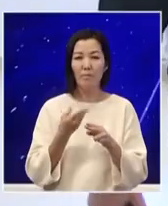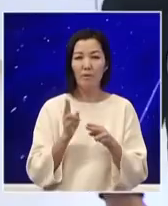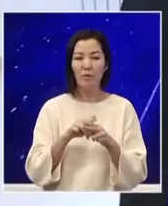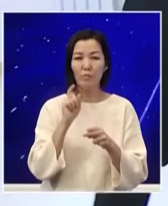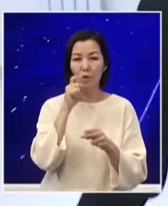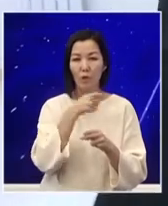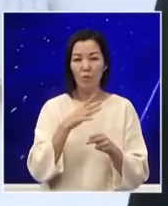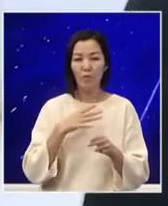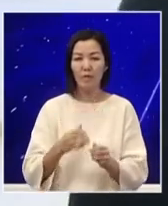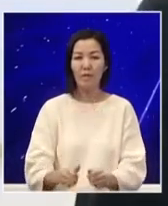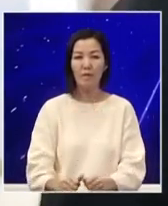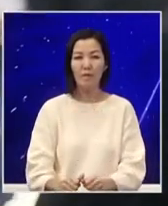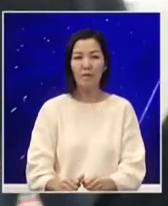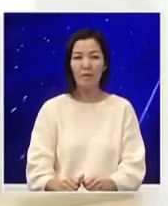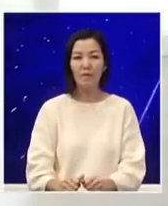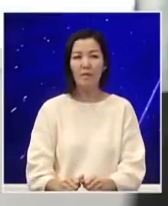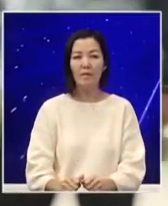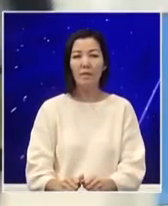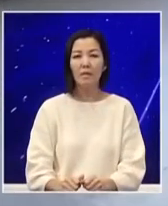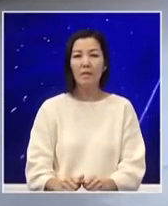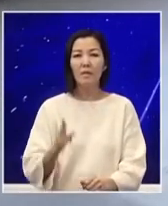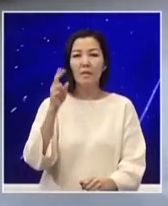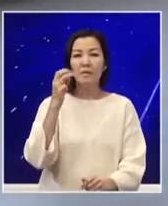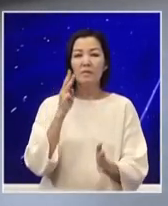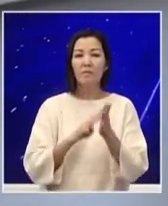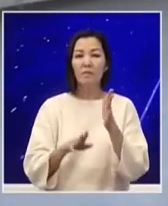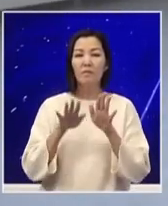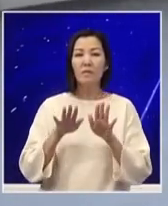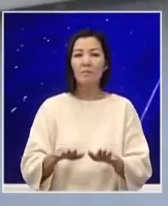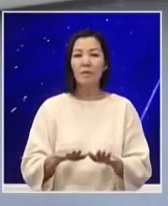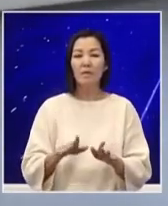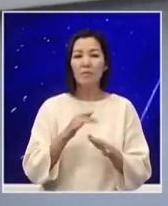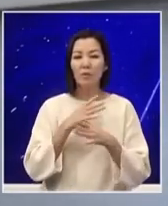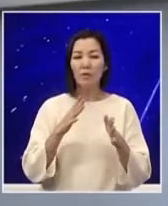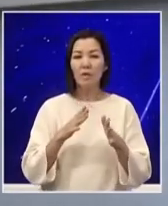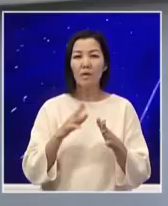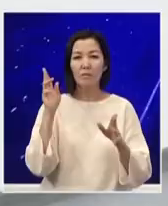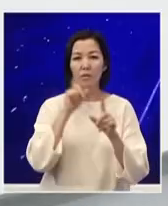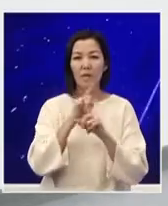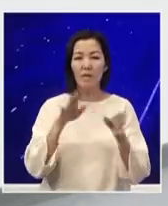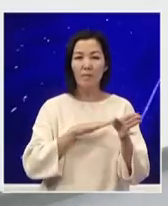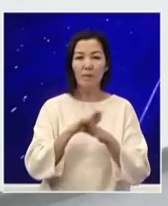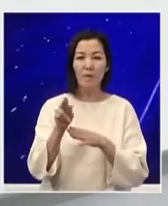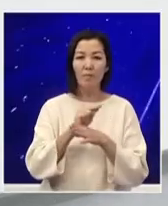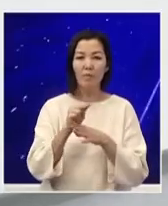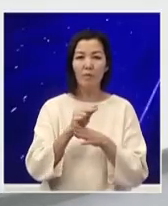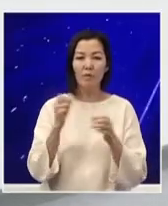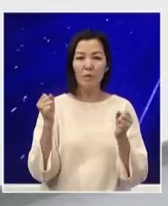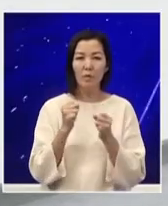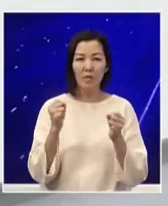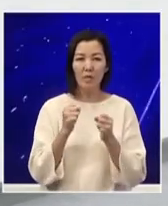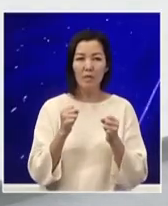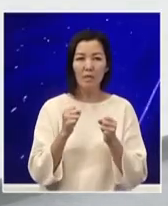время. Школа на 180 мест в сельском округе Муйнак многие десятилетия нуждалась в капремонте. Сырость и низкие